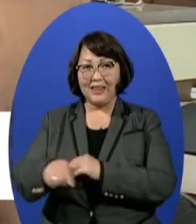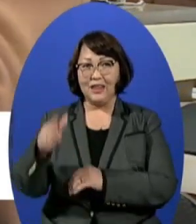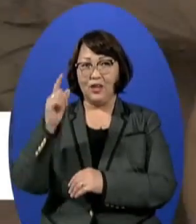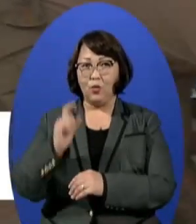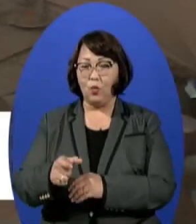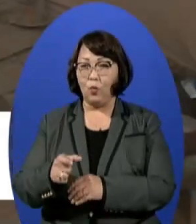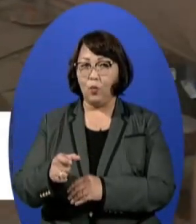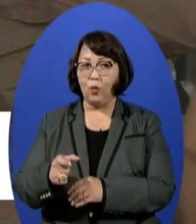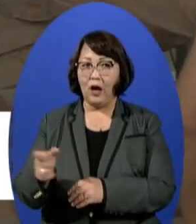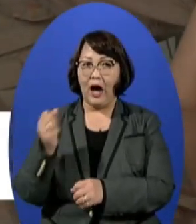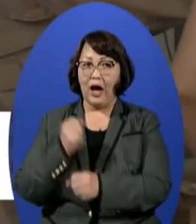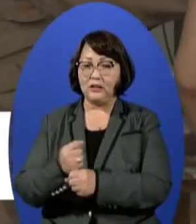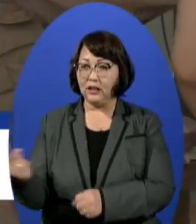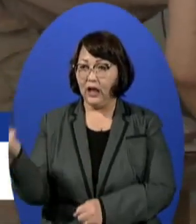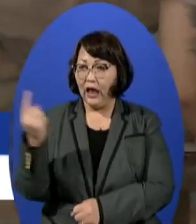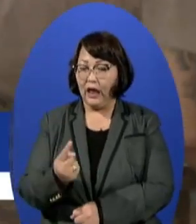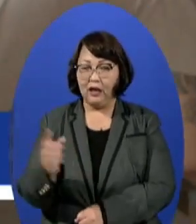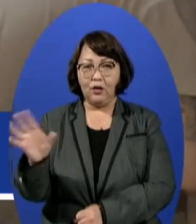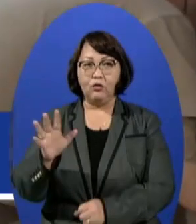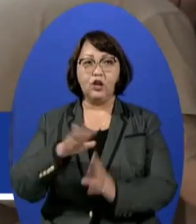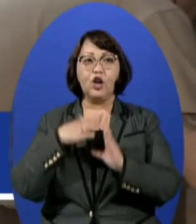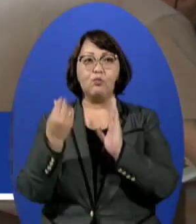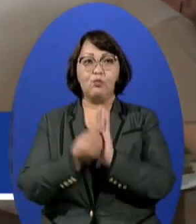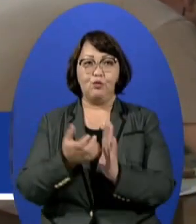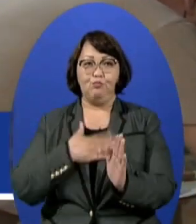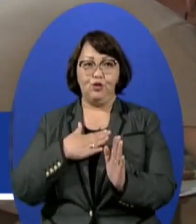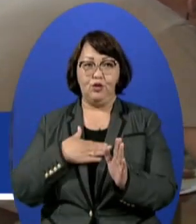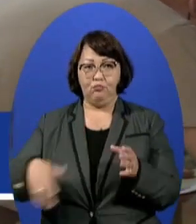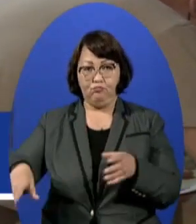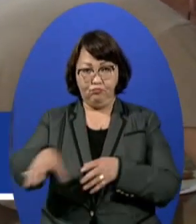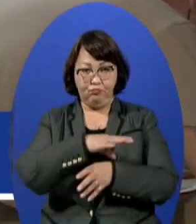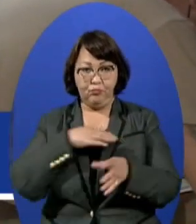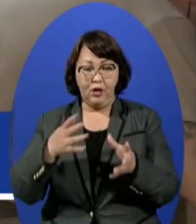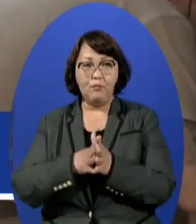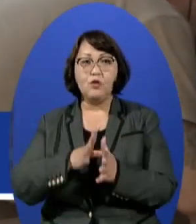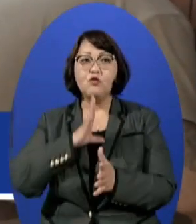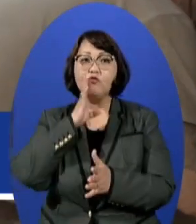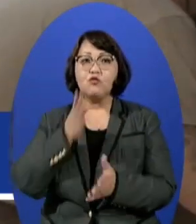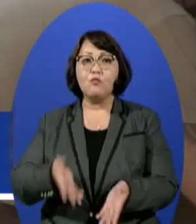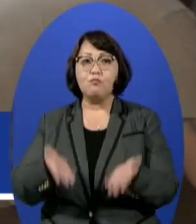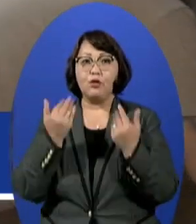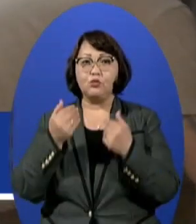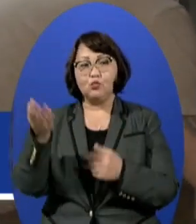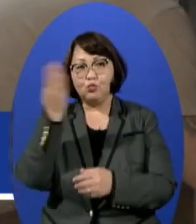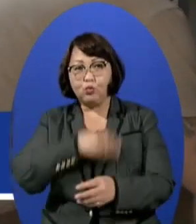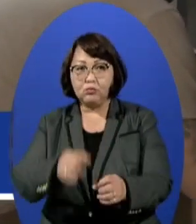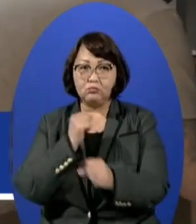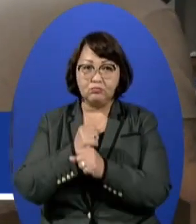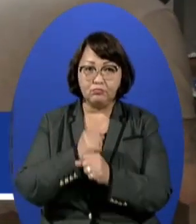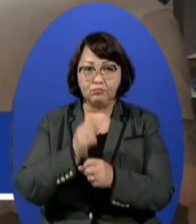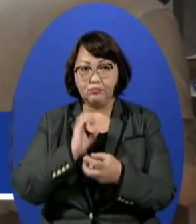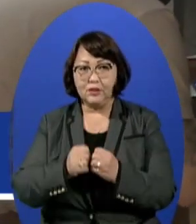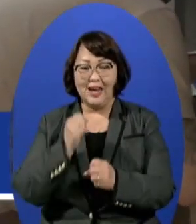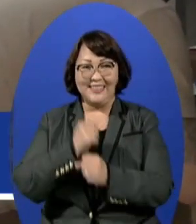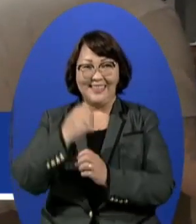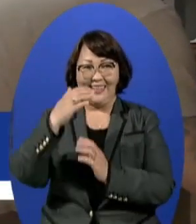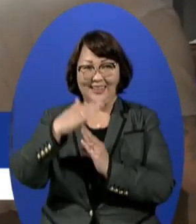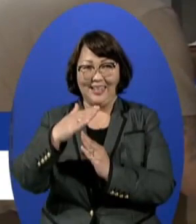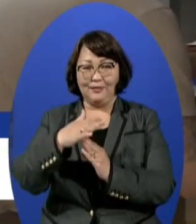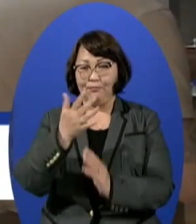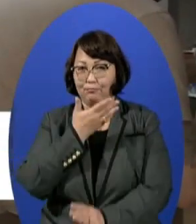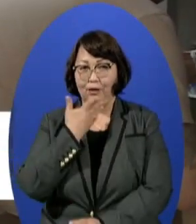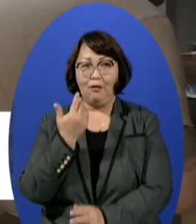бид нар гэр бүлээрээ ингэж хийж байгаа болохоор бид нар маань өглөө басаал бүгдээрээ ажилдаа оршдог. Ажил таслан гэж